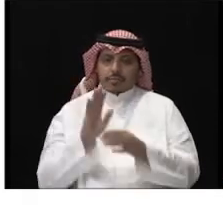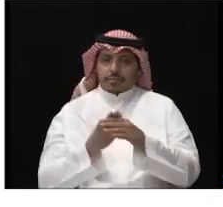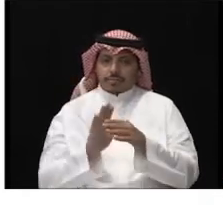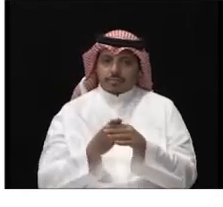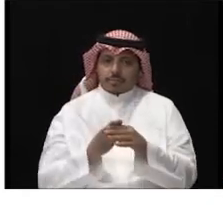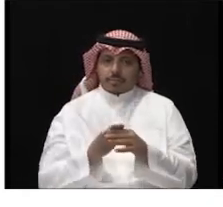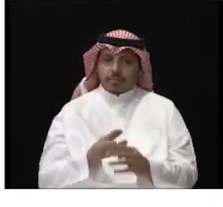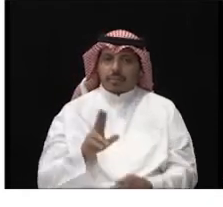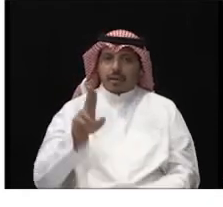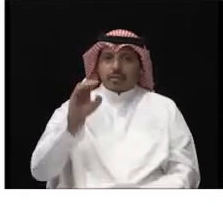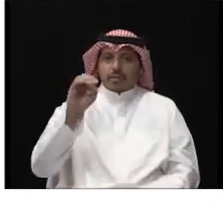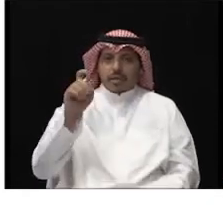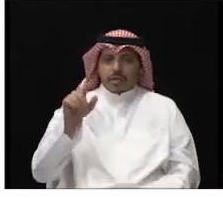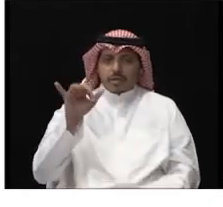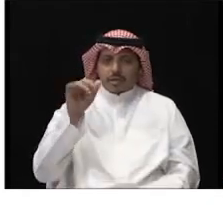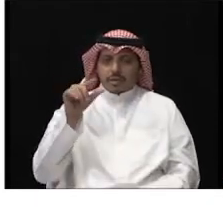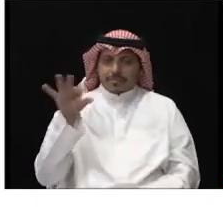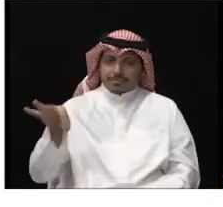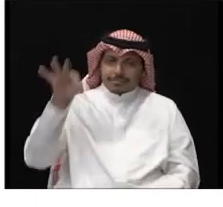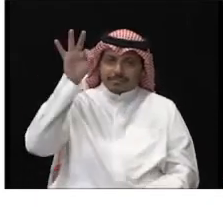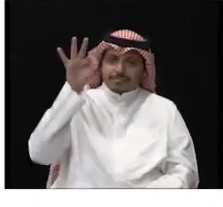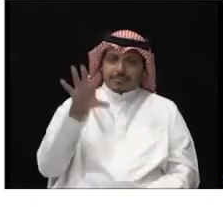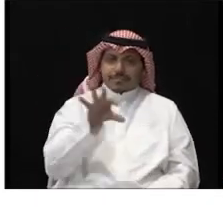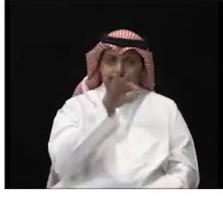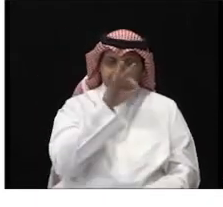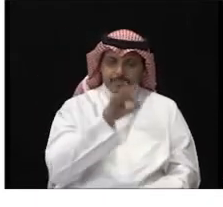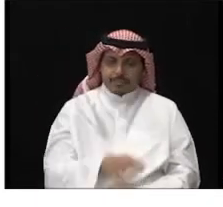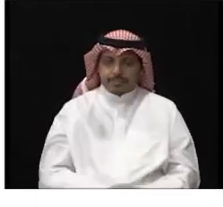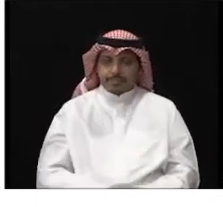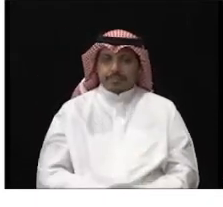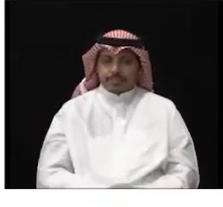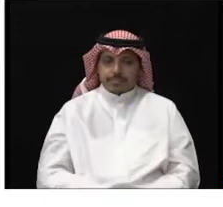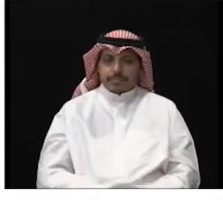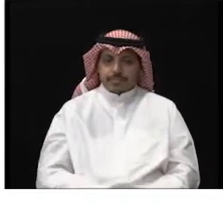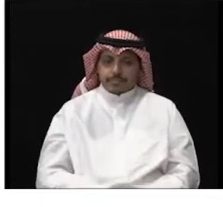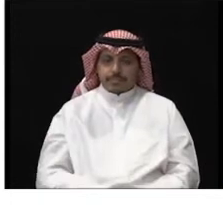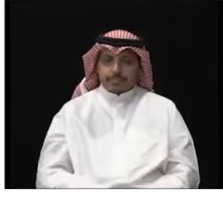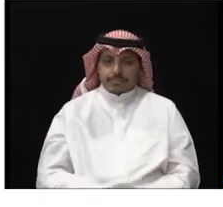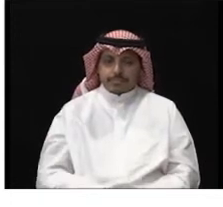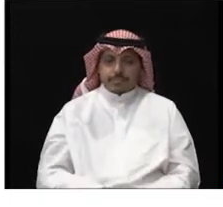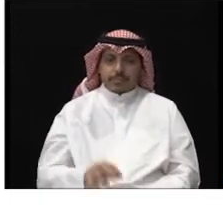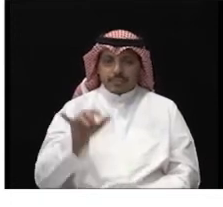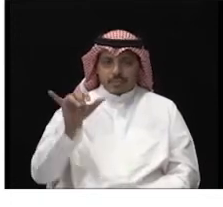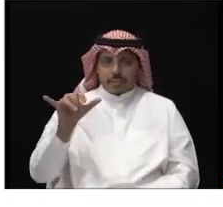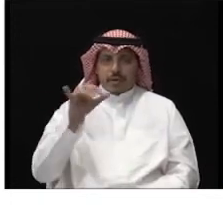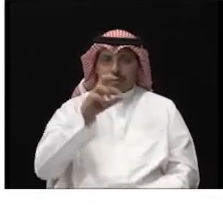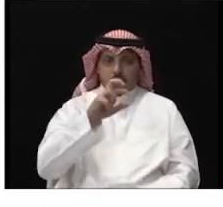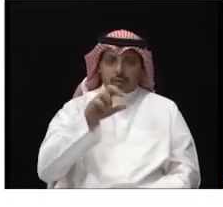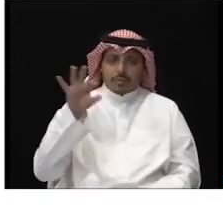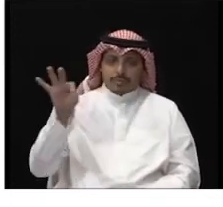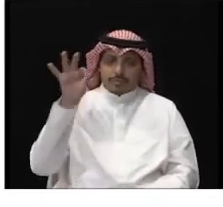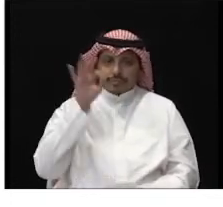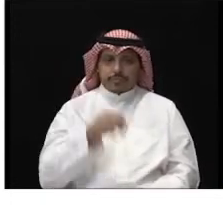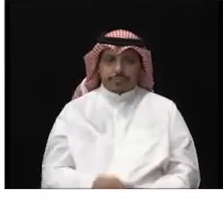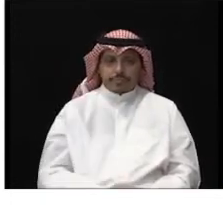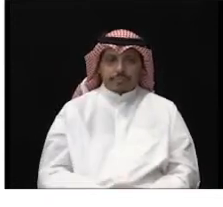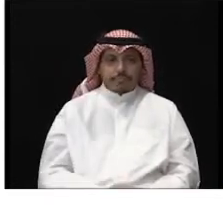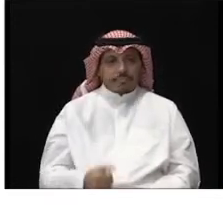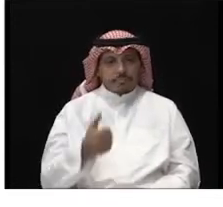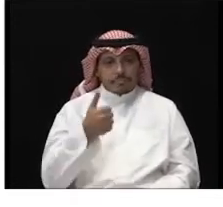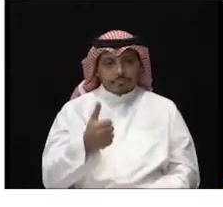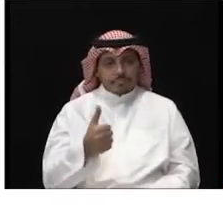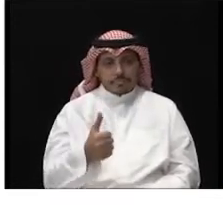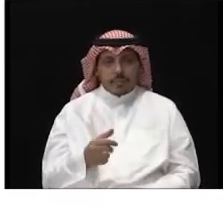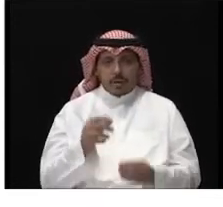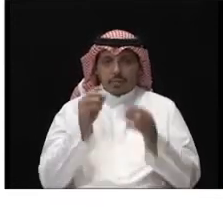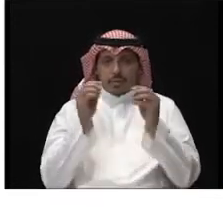استخراج هذين الحرفين من الكلمة. جيد، أحسنتم، بارك الله فيكم. ننطلق